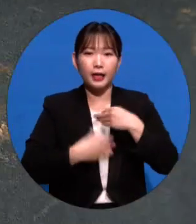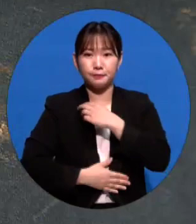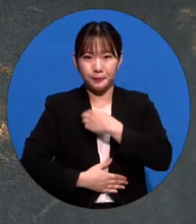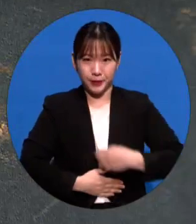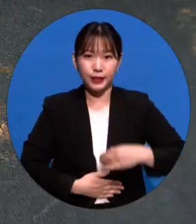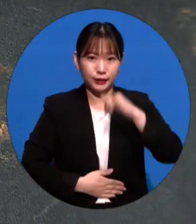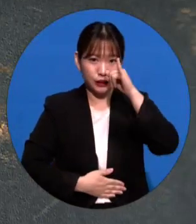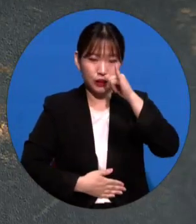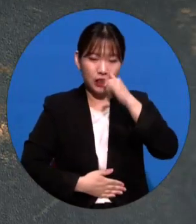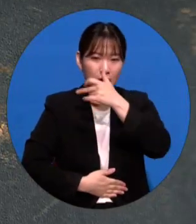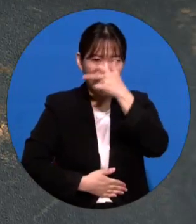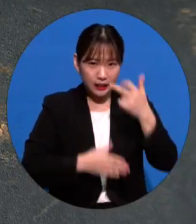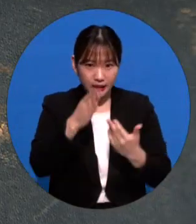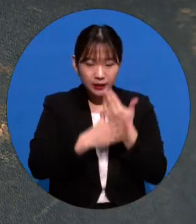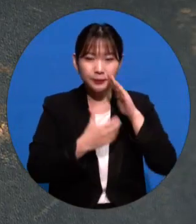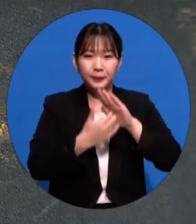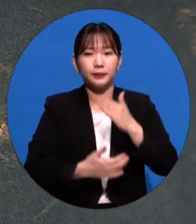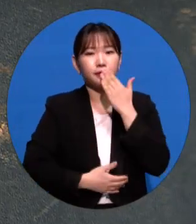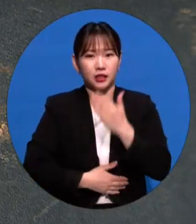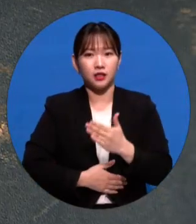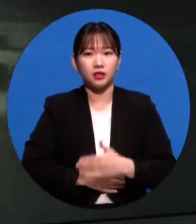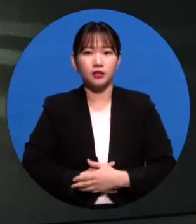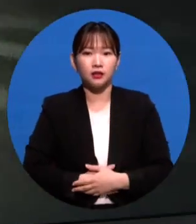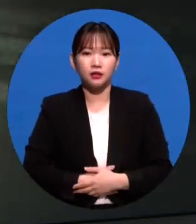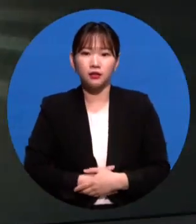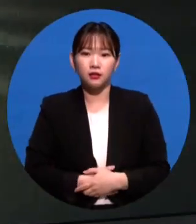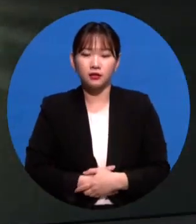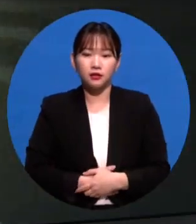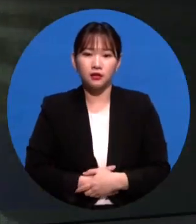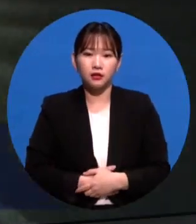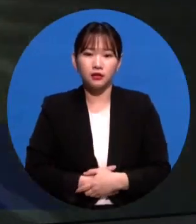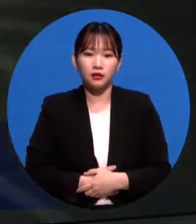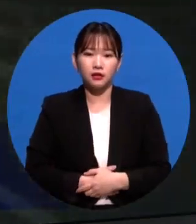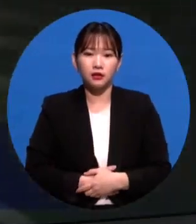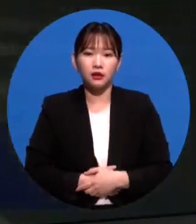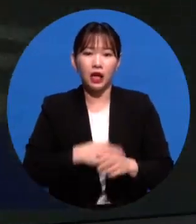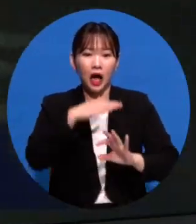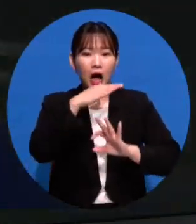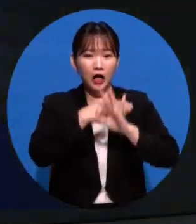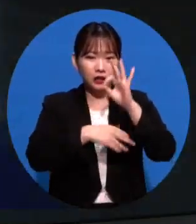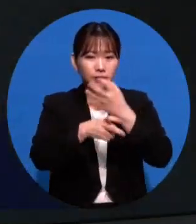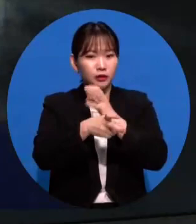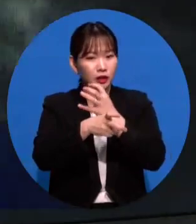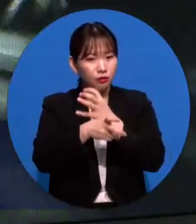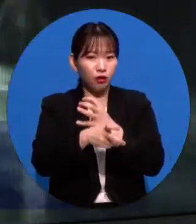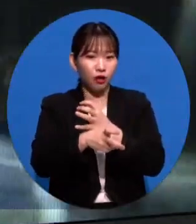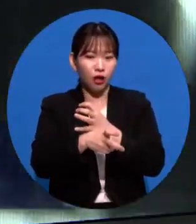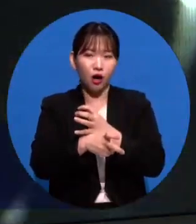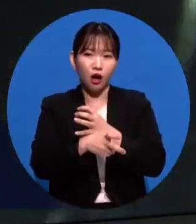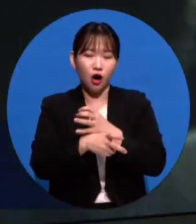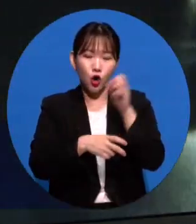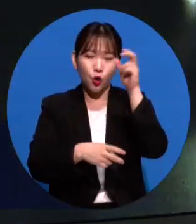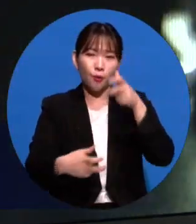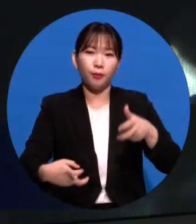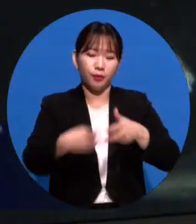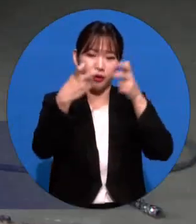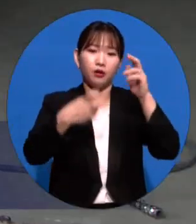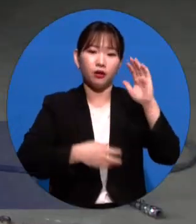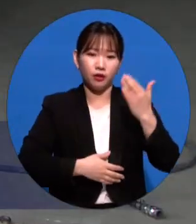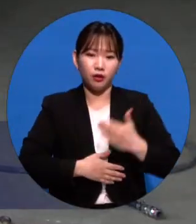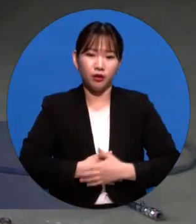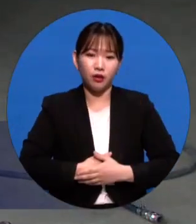하고 있어서 대형 참사는 막을 수 있었습니다. 아침에 레미콘 차가 저기 가고 있는데